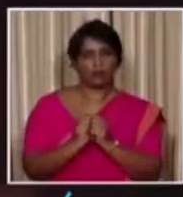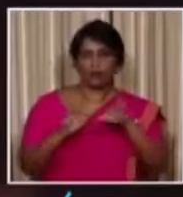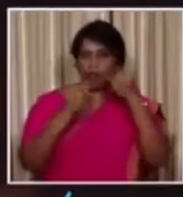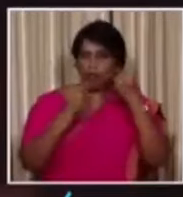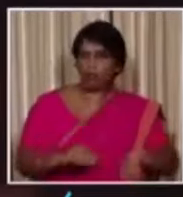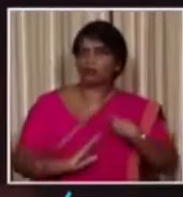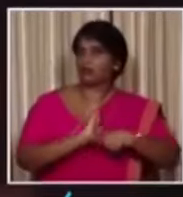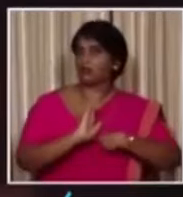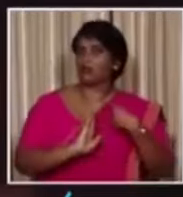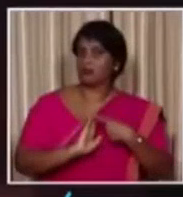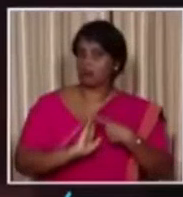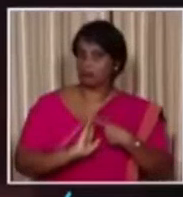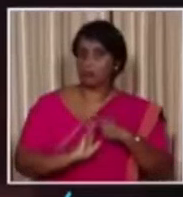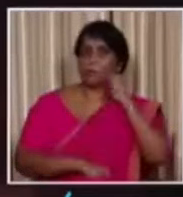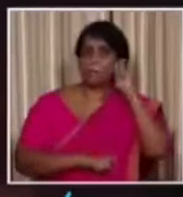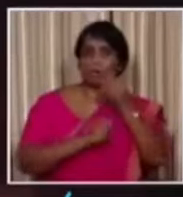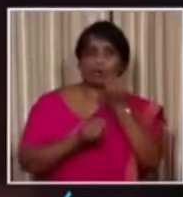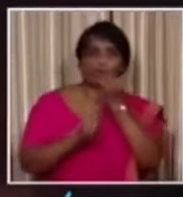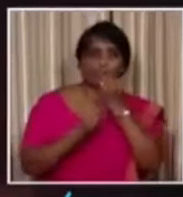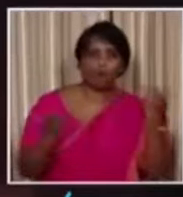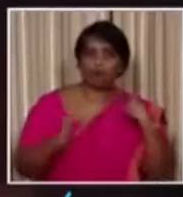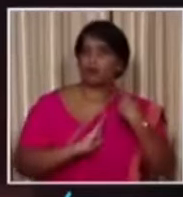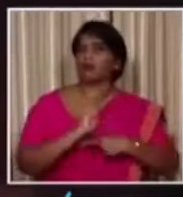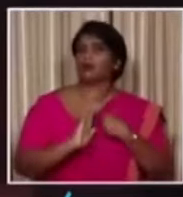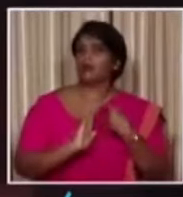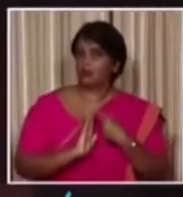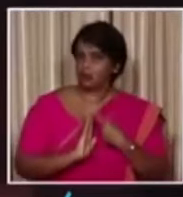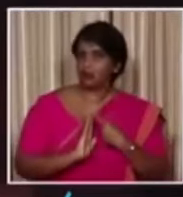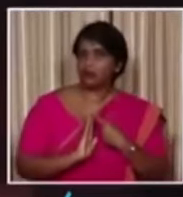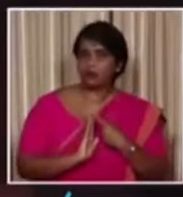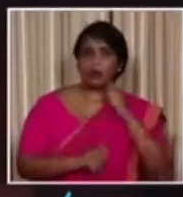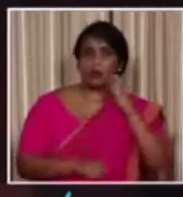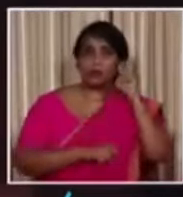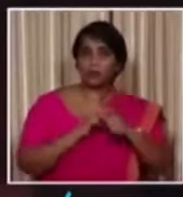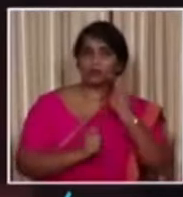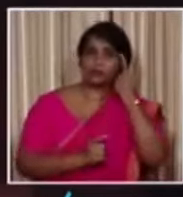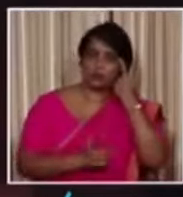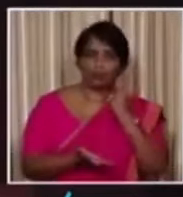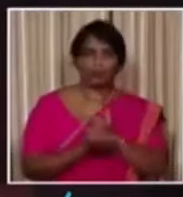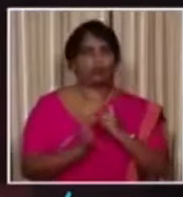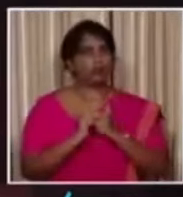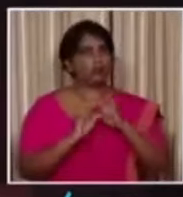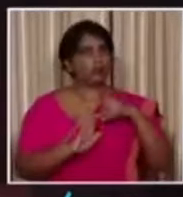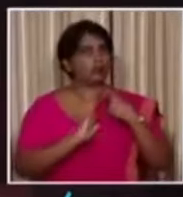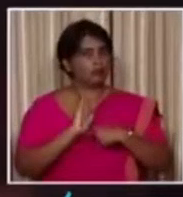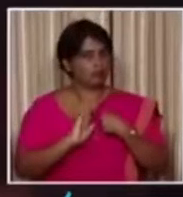බංකොලොත් රටක් මිනිස්සුන්ට කන්න බොන්න නැති රටක්, මිනිස්සු